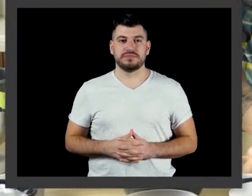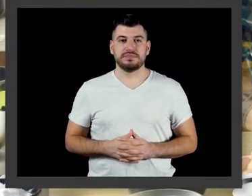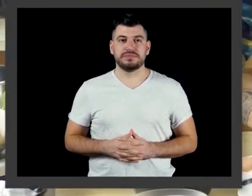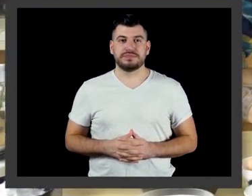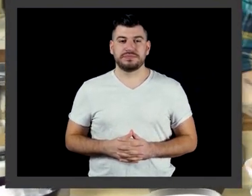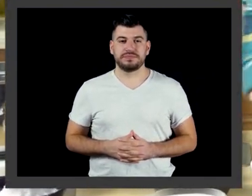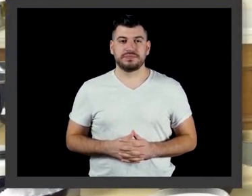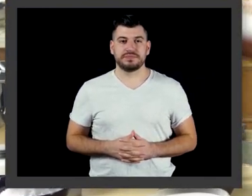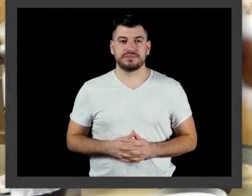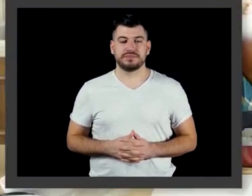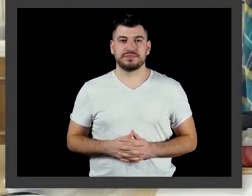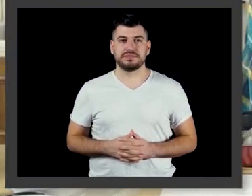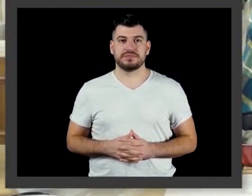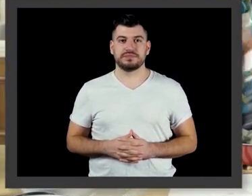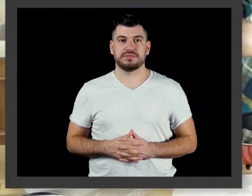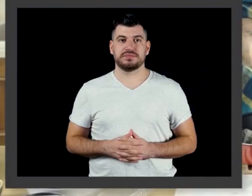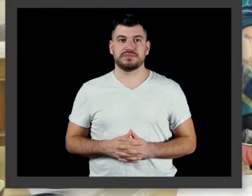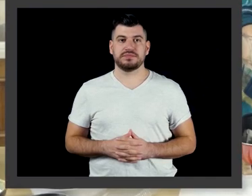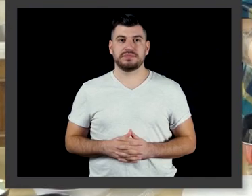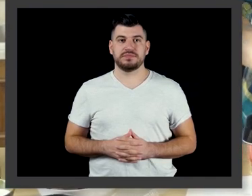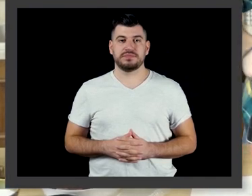Ακριβώς με τον ίδιο τρόπο.